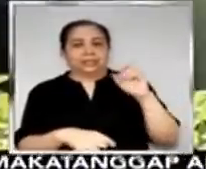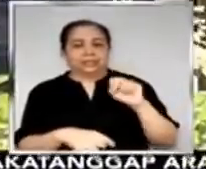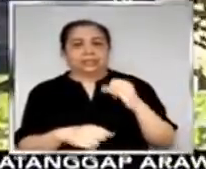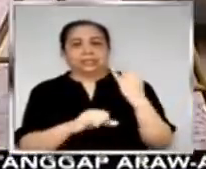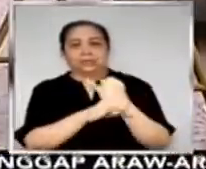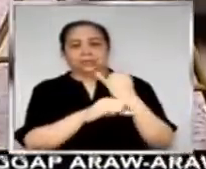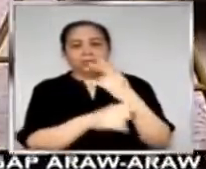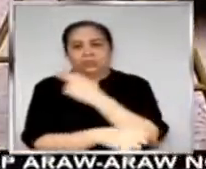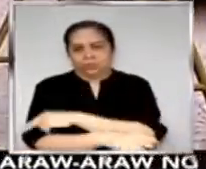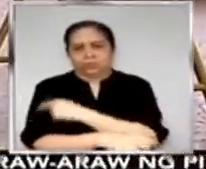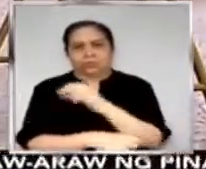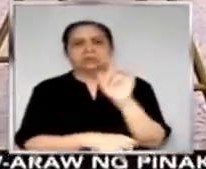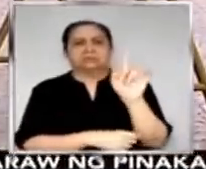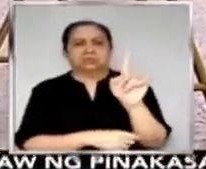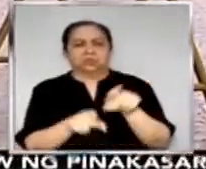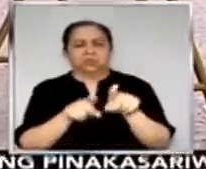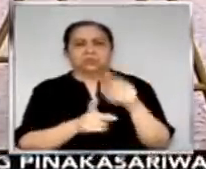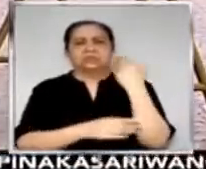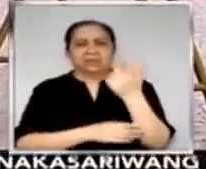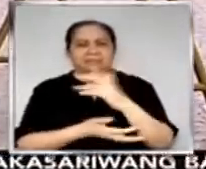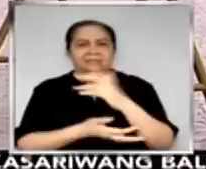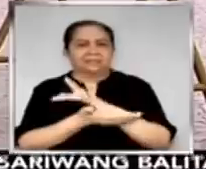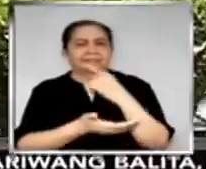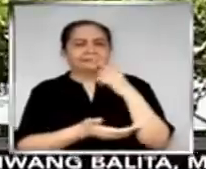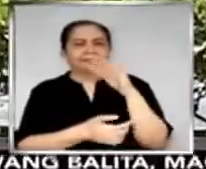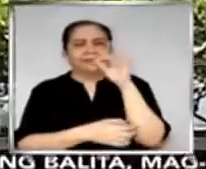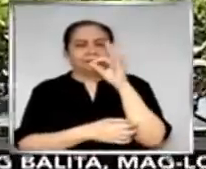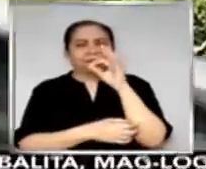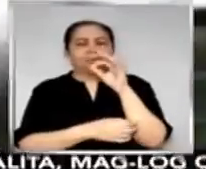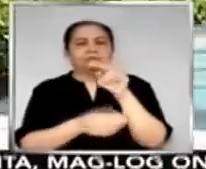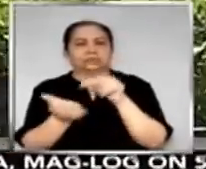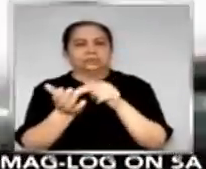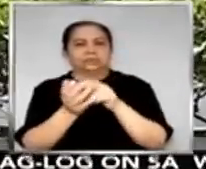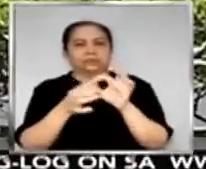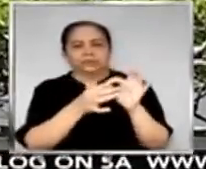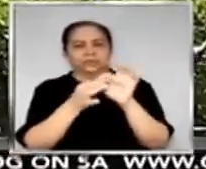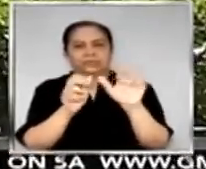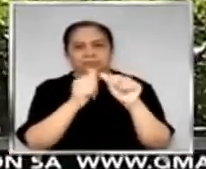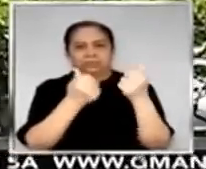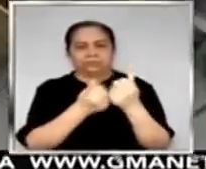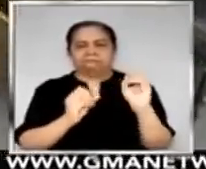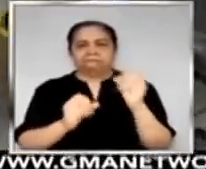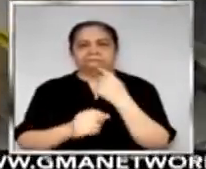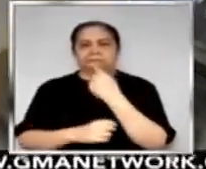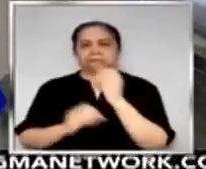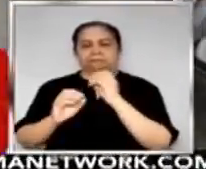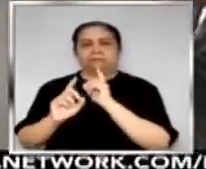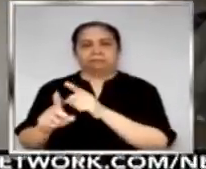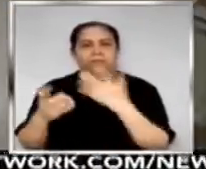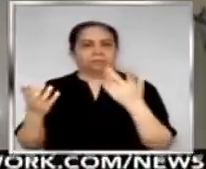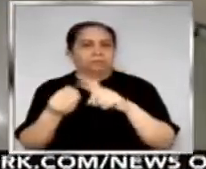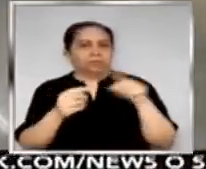healthcare worker ang namatay dahil sa COVID ayon sa Filipino Nurses United. Wala pang pahayag ang NKTI kaugnay rito. Sabi ng